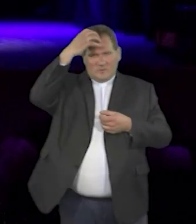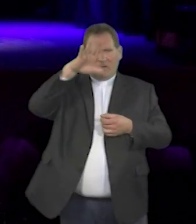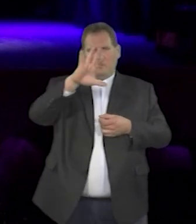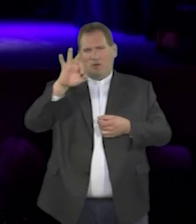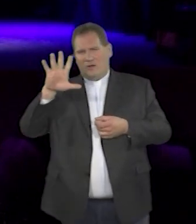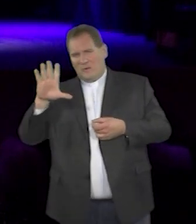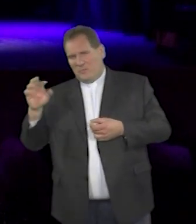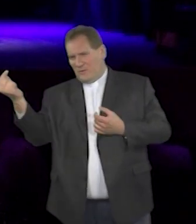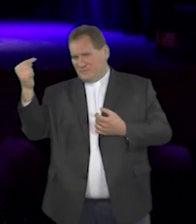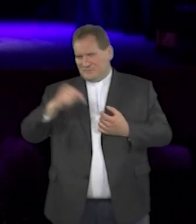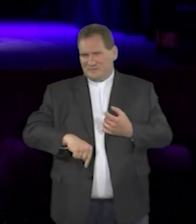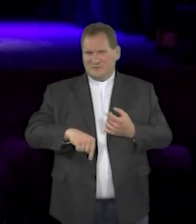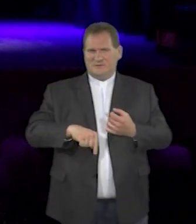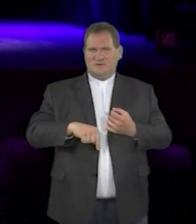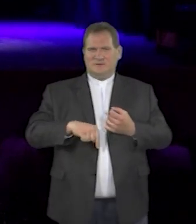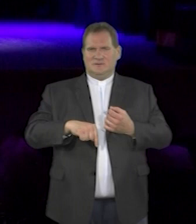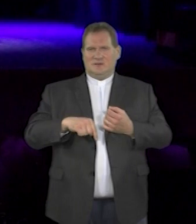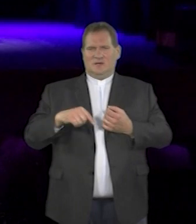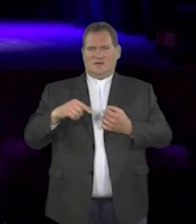pojawił. Mroczny,